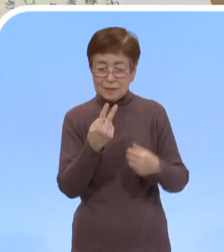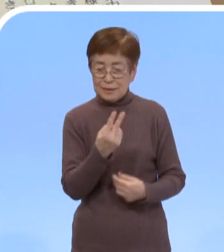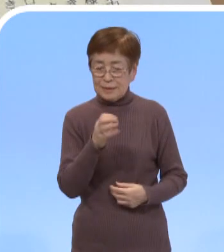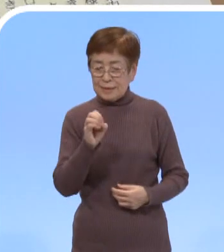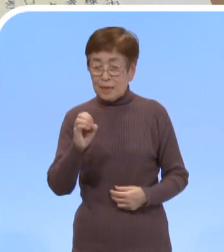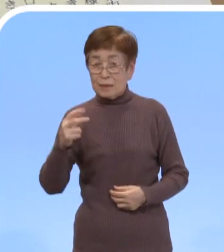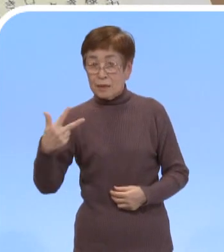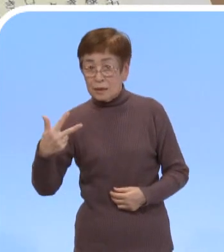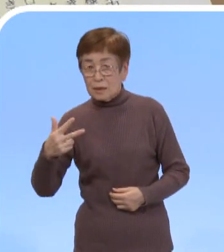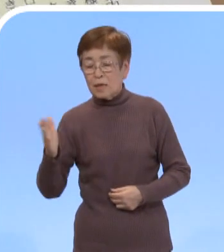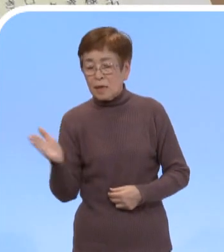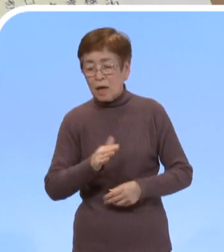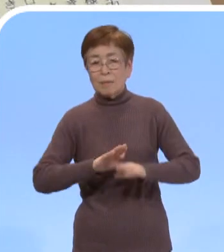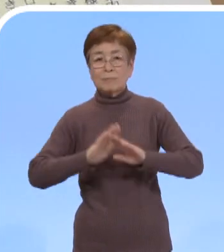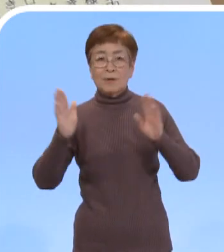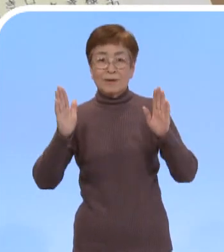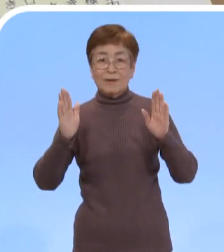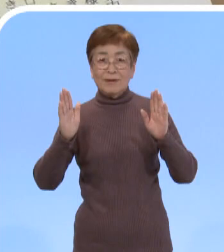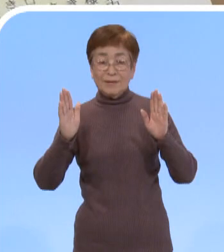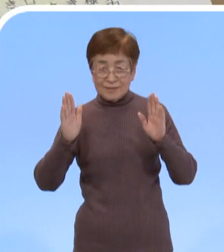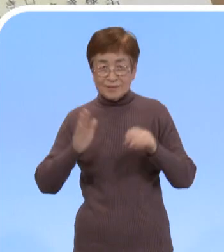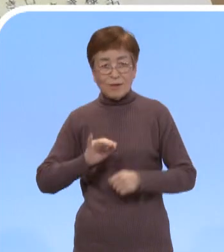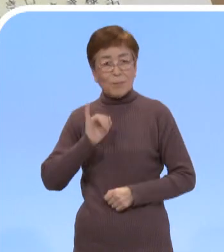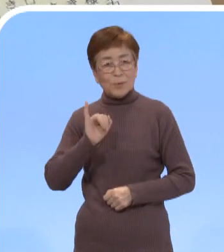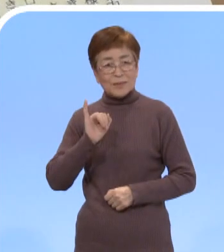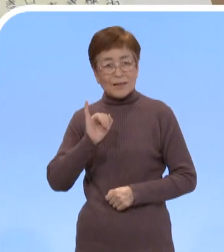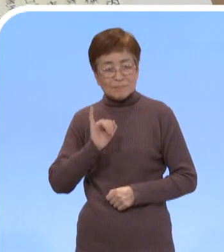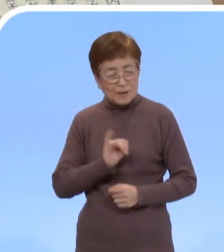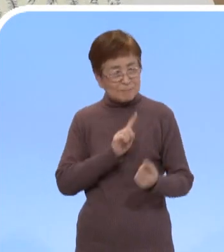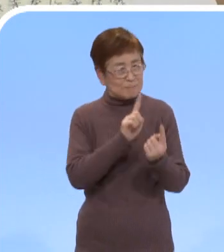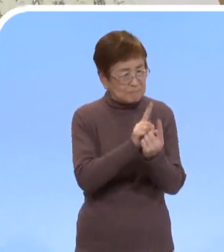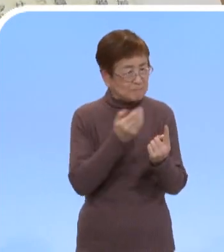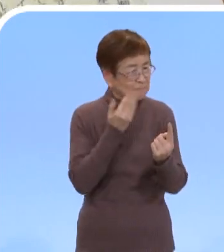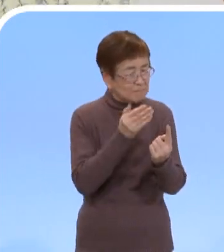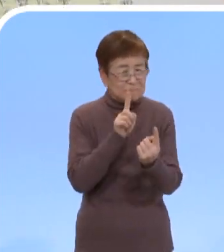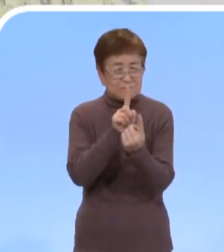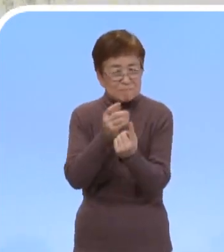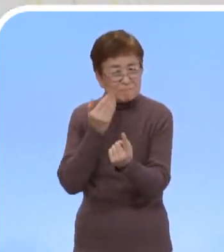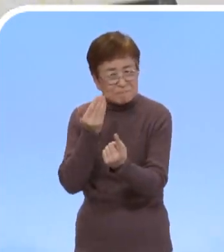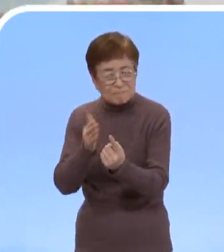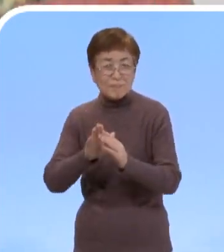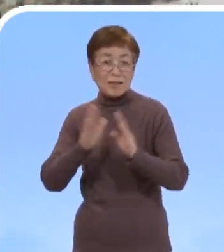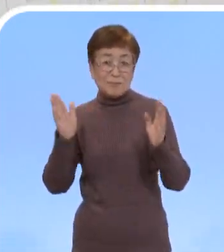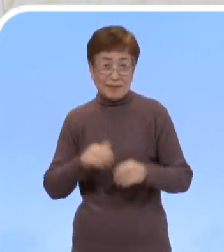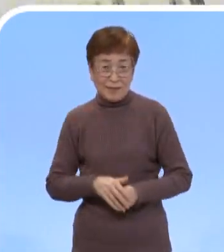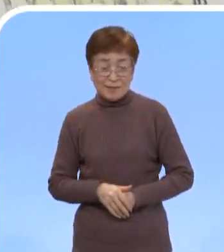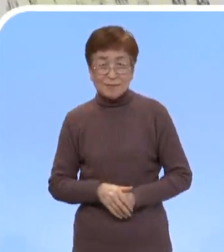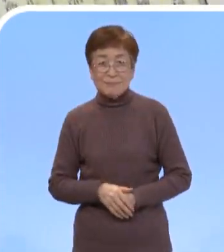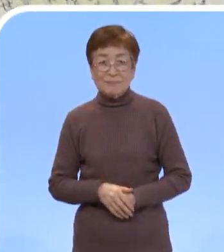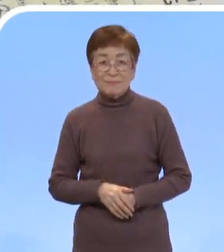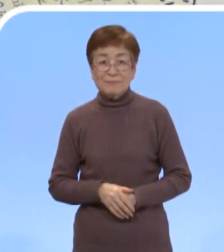は2007年にスタート。岡本さんの取材生活が始まりました。